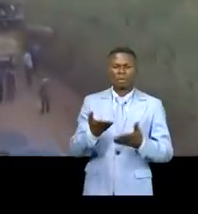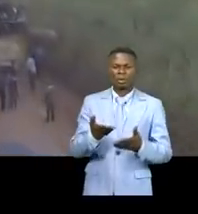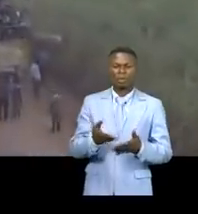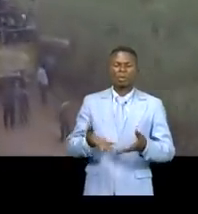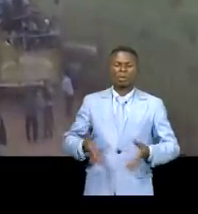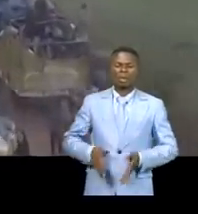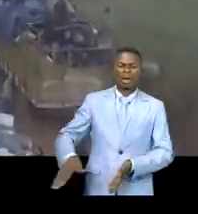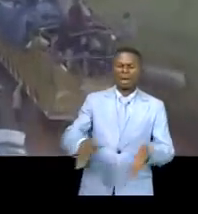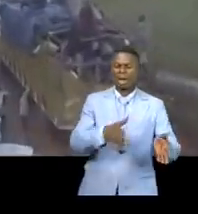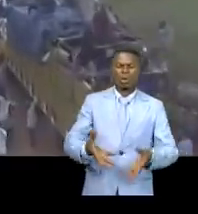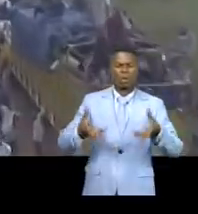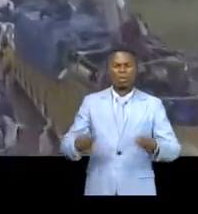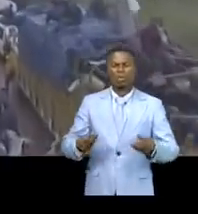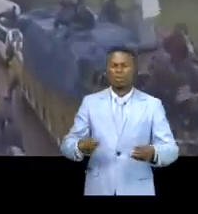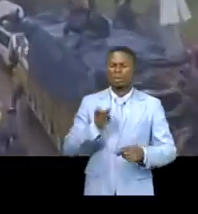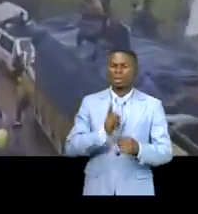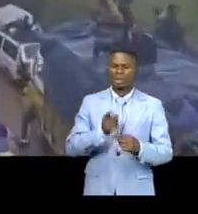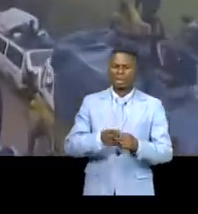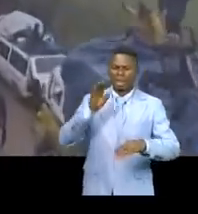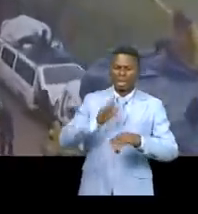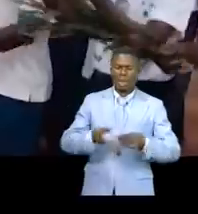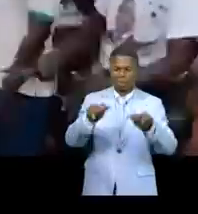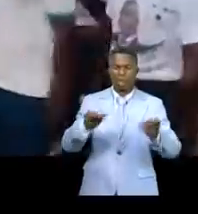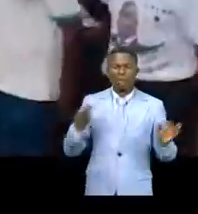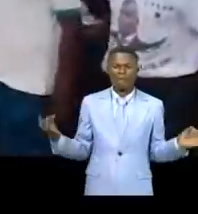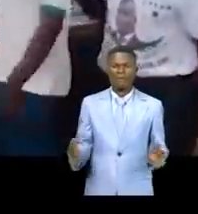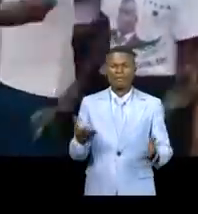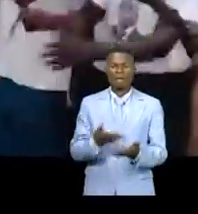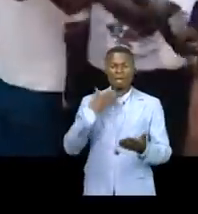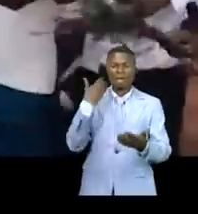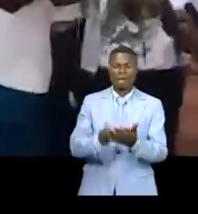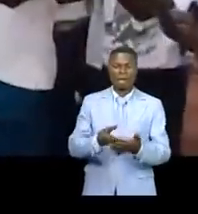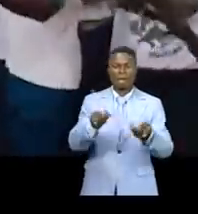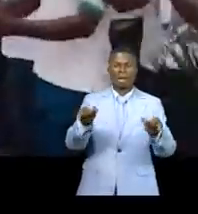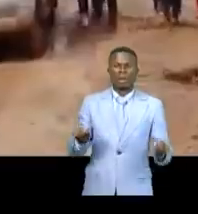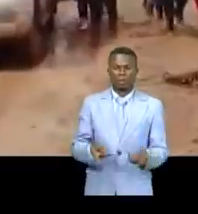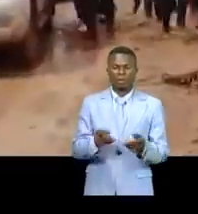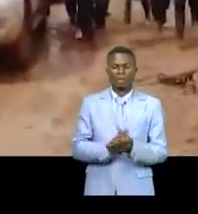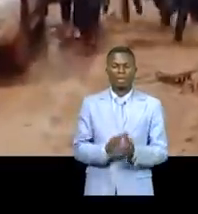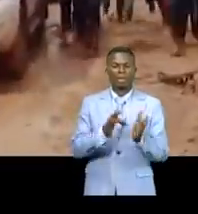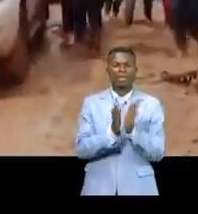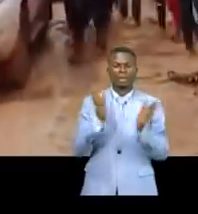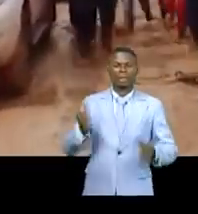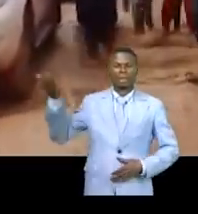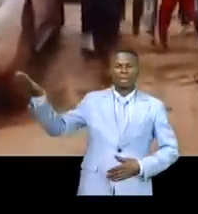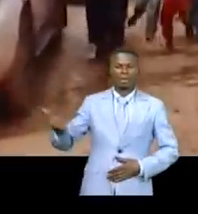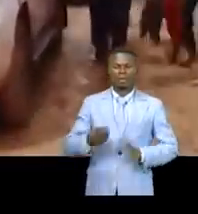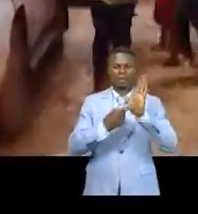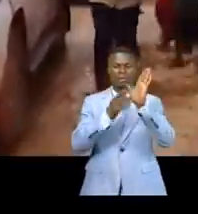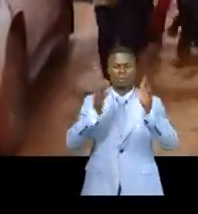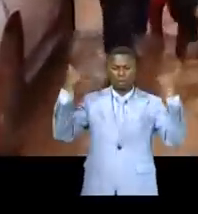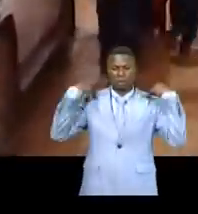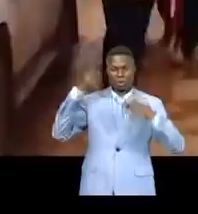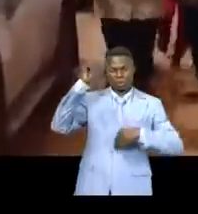bourbiers impressionnants pour atteindre le site festif. À son arrivée, sous les ovations des fidèles, le représentant légal